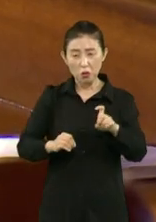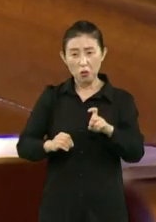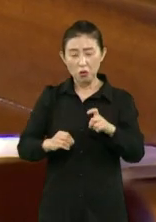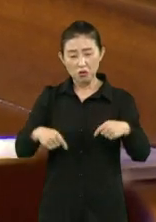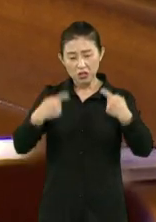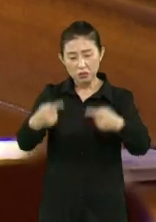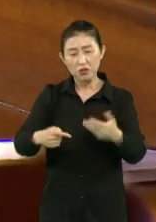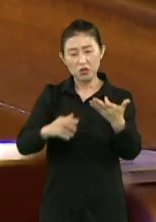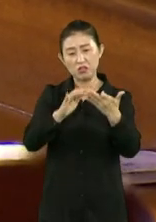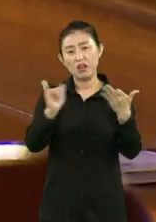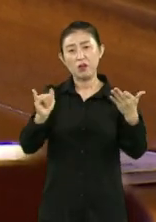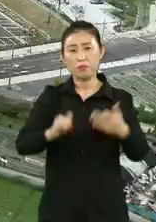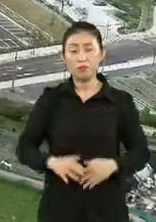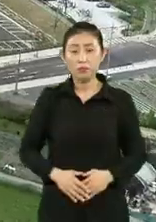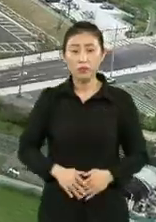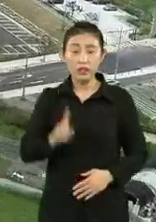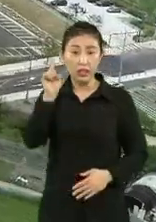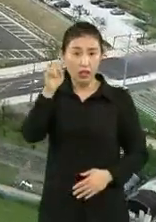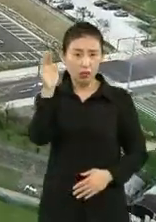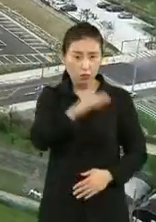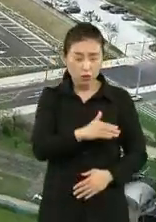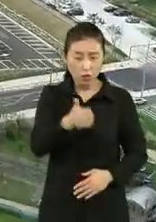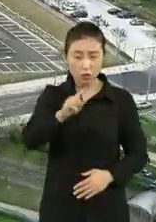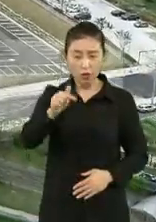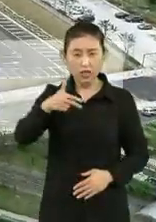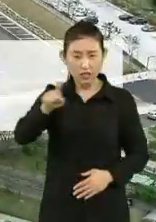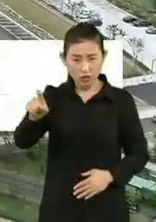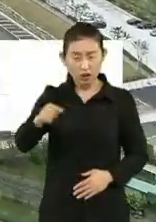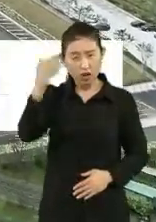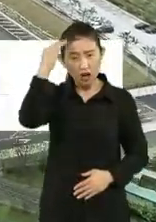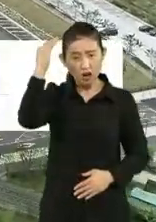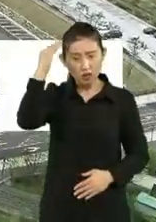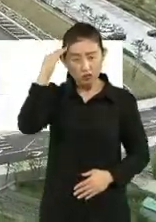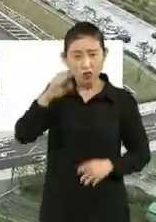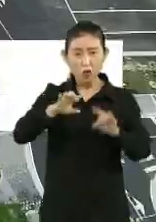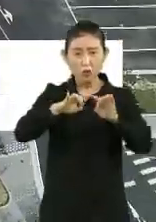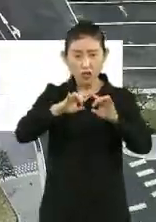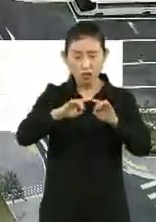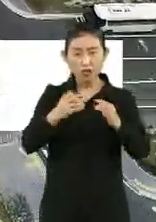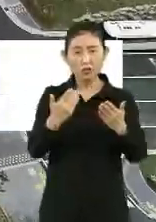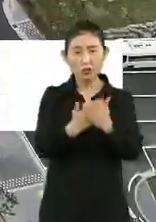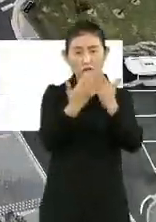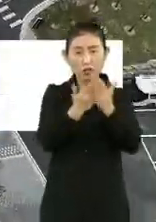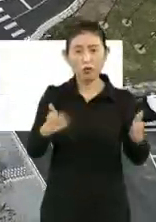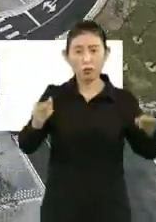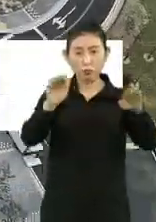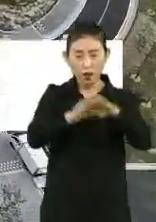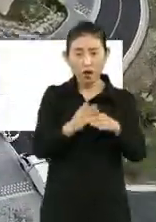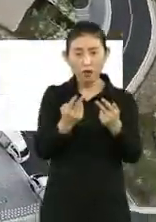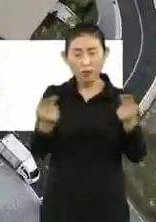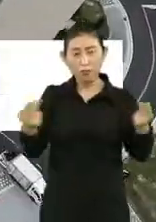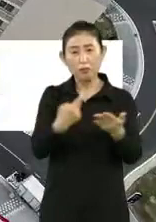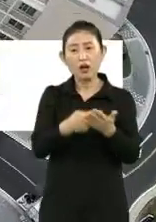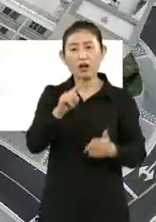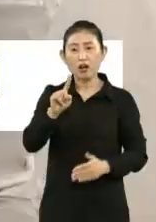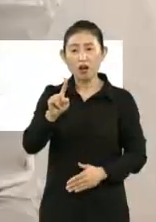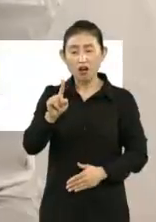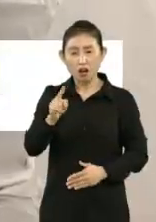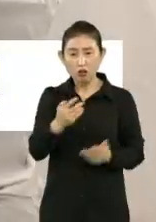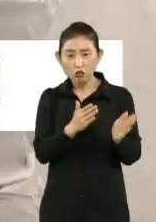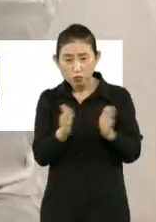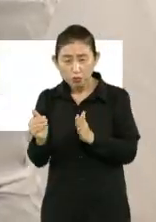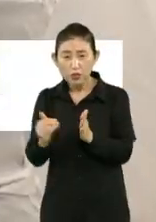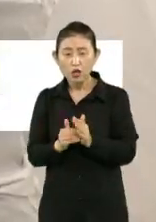가능합니다. 대전시는 내일부터 관조동 한국발전인재개발원에 116병상을 확보하고